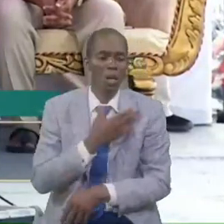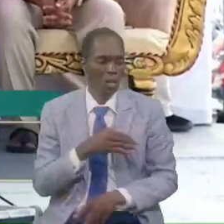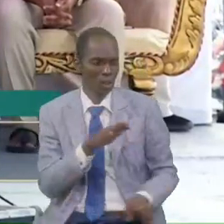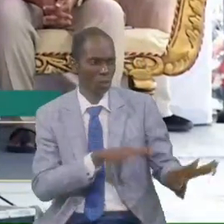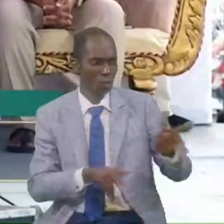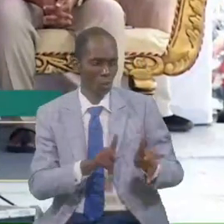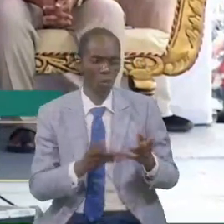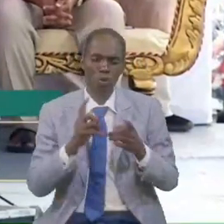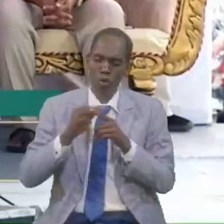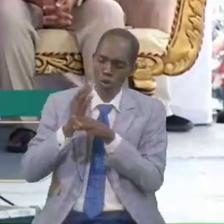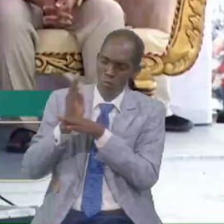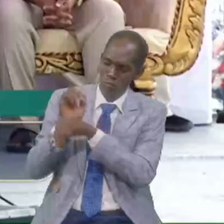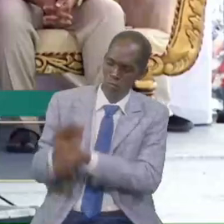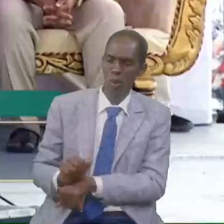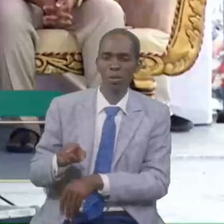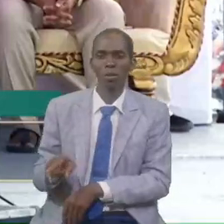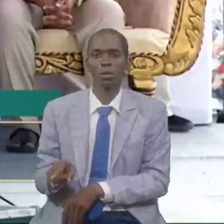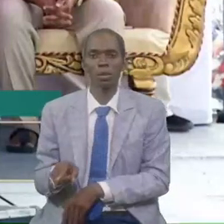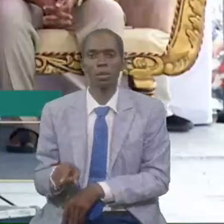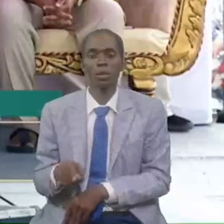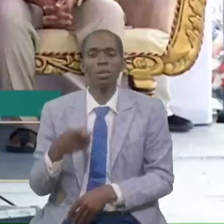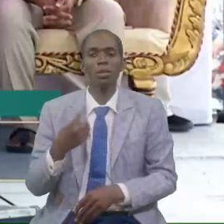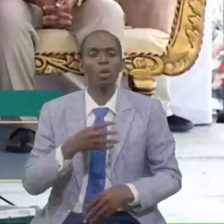Et on veut t'arrêter.